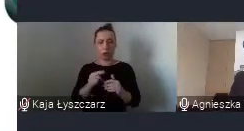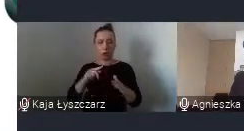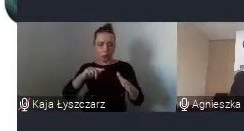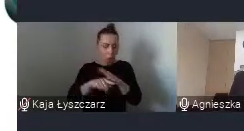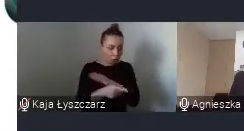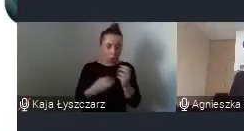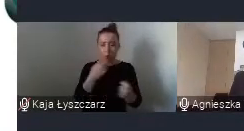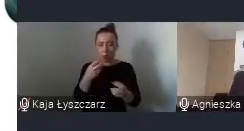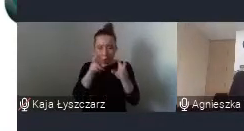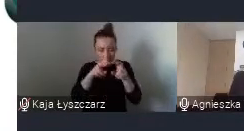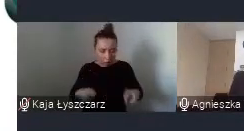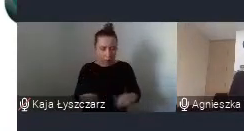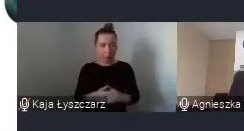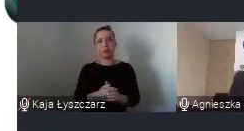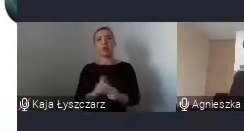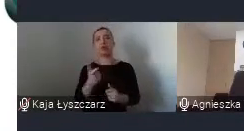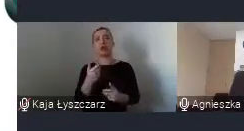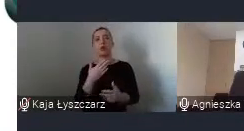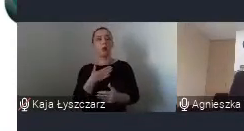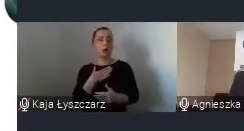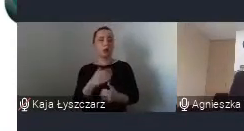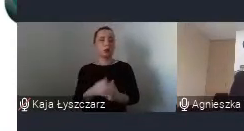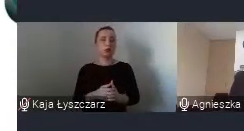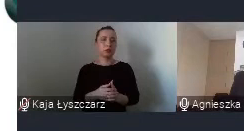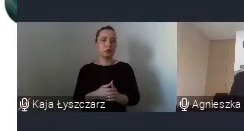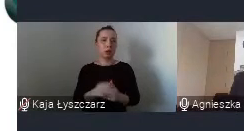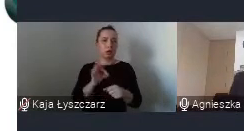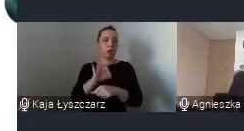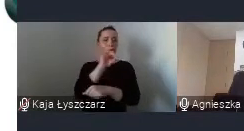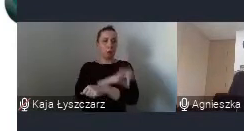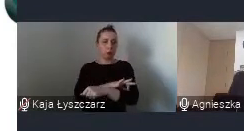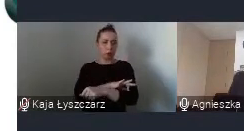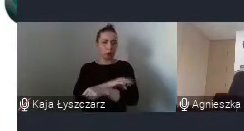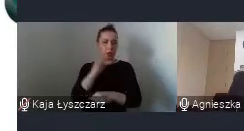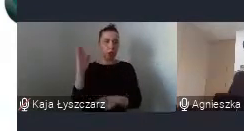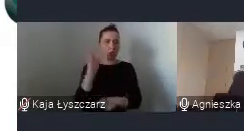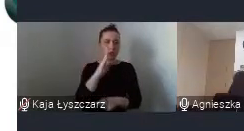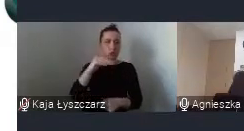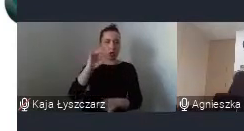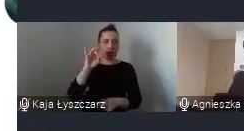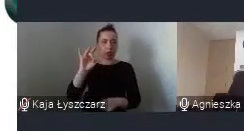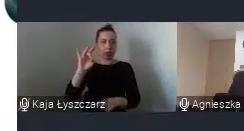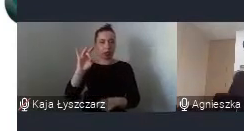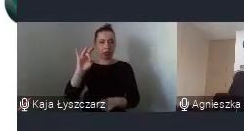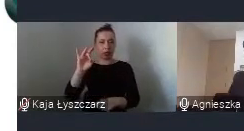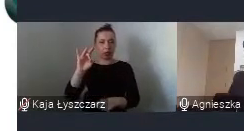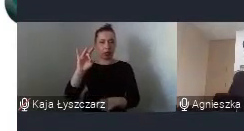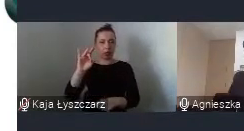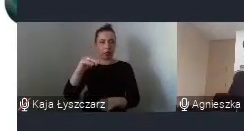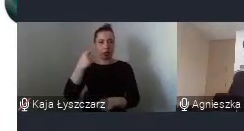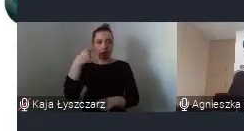opowiadać. Więc co my tu mamy? Mamy projekt z Szekdek z Węgier,